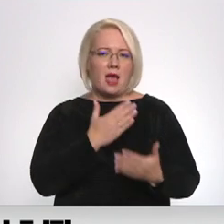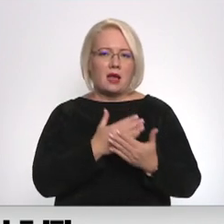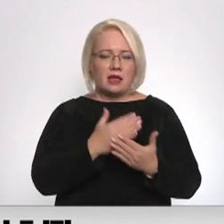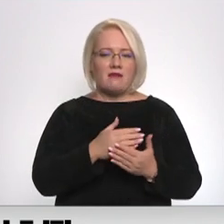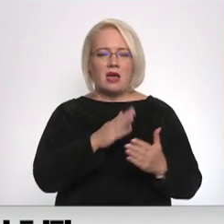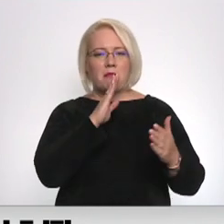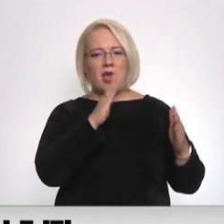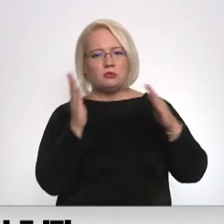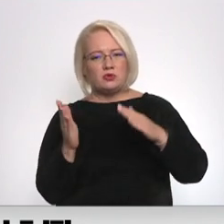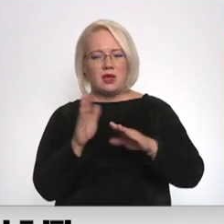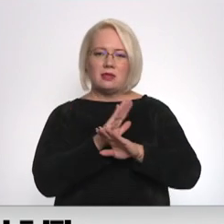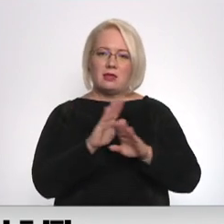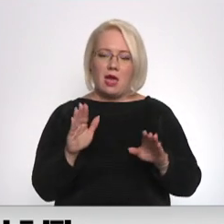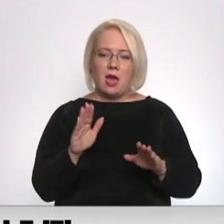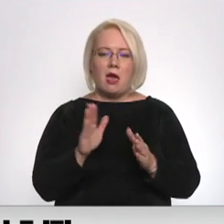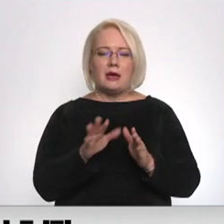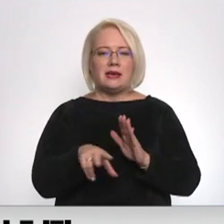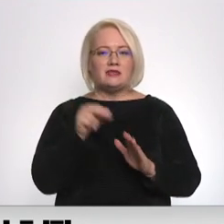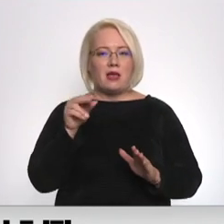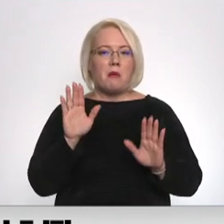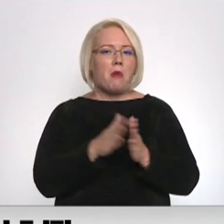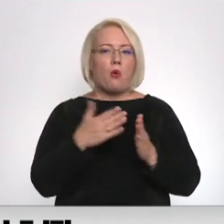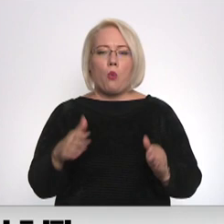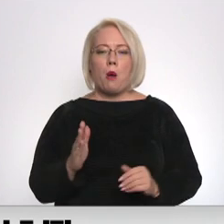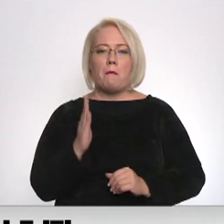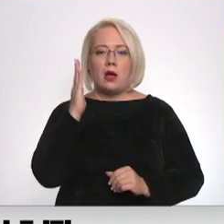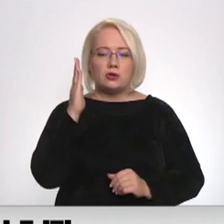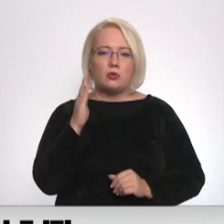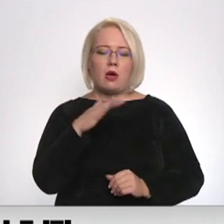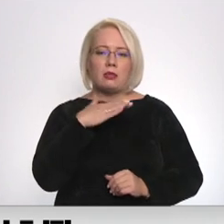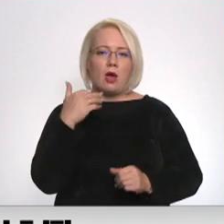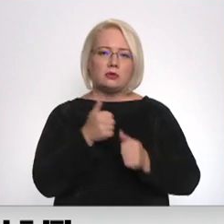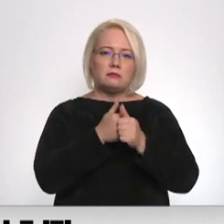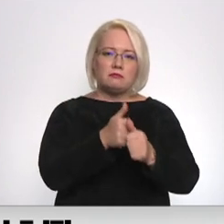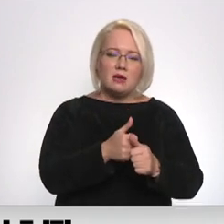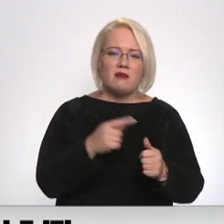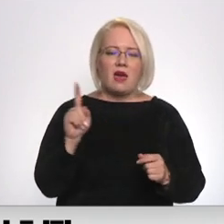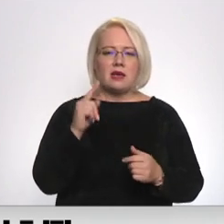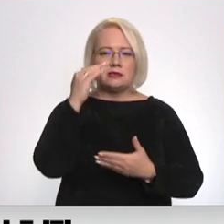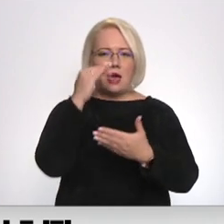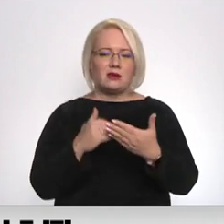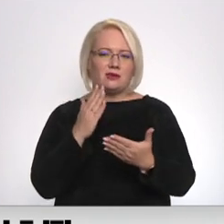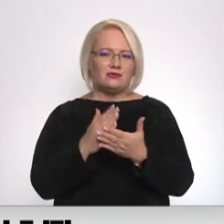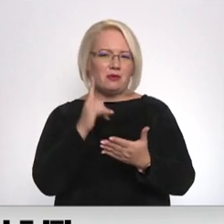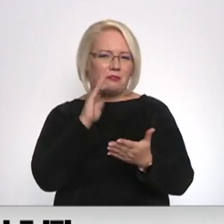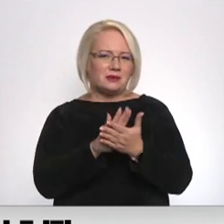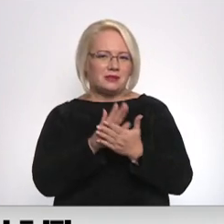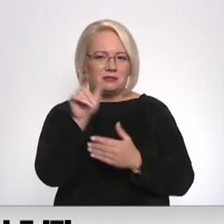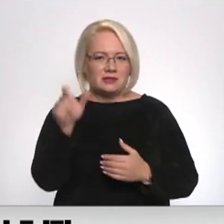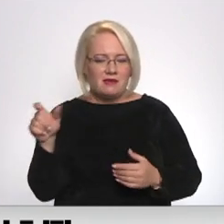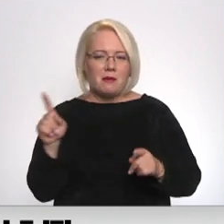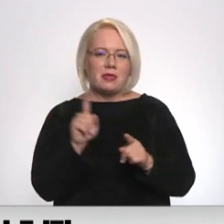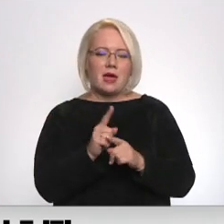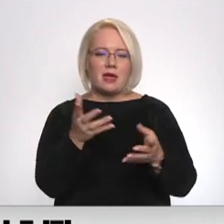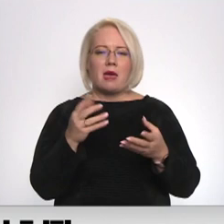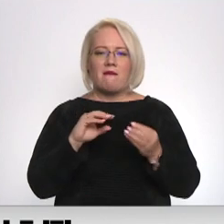pēcpusdienā. Izvēloties, par ko balsot, daudzi vadījušies pēc tā, vai sarakstā ir kāds paziņa, taču ņemtas vērā arī partijas